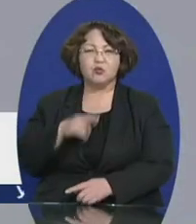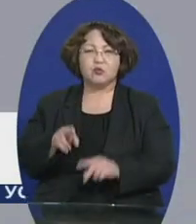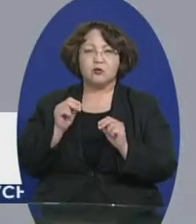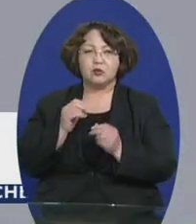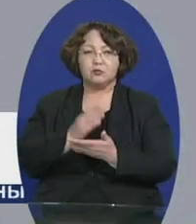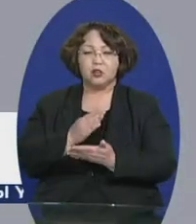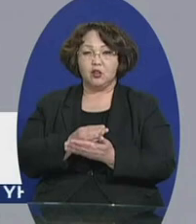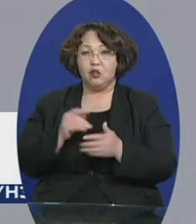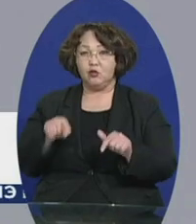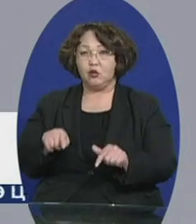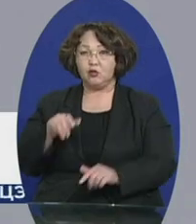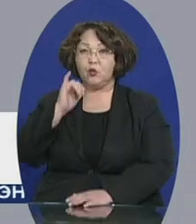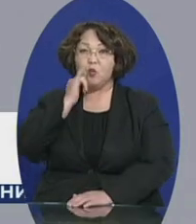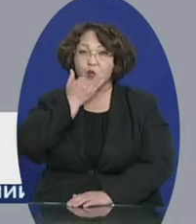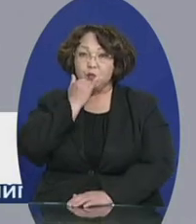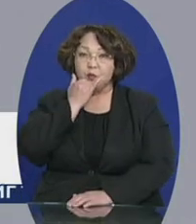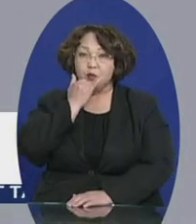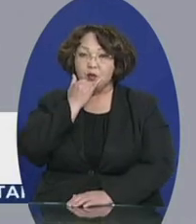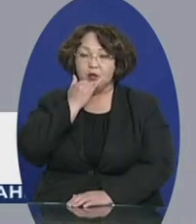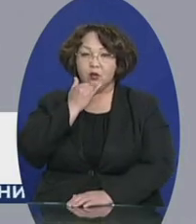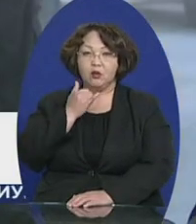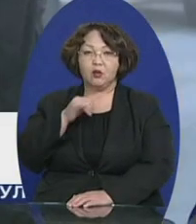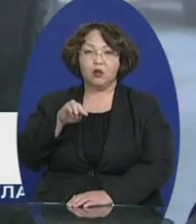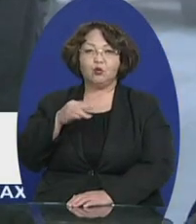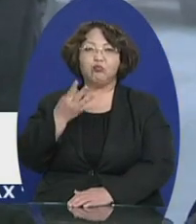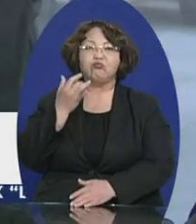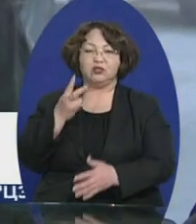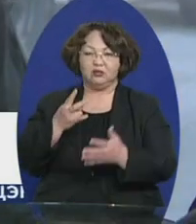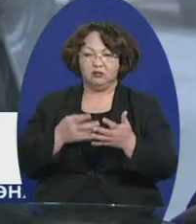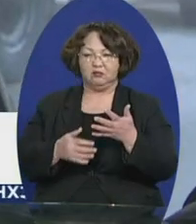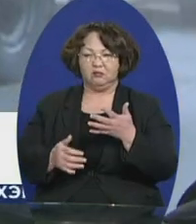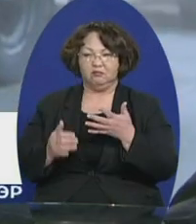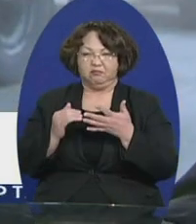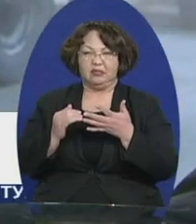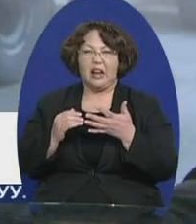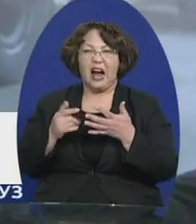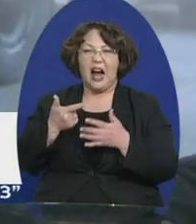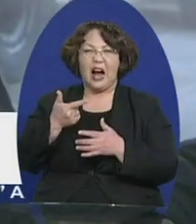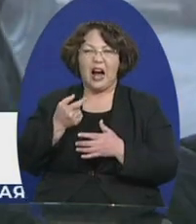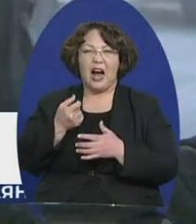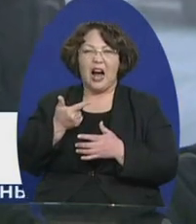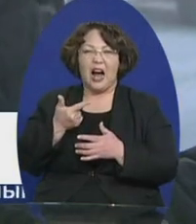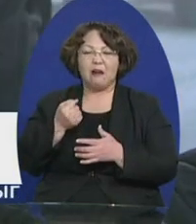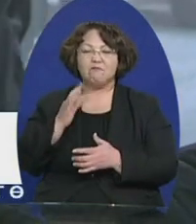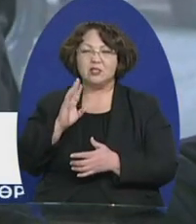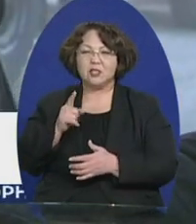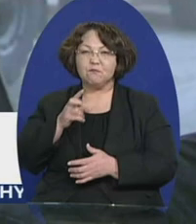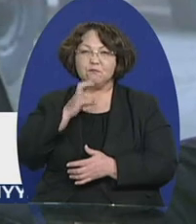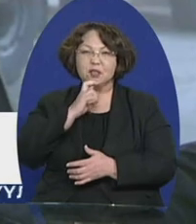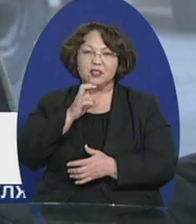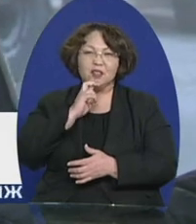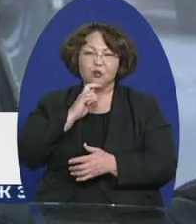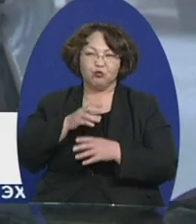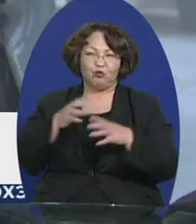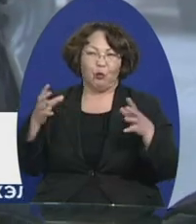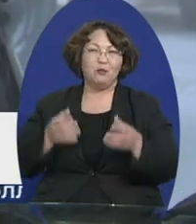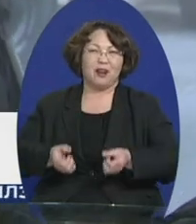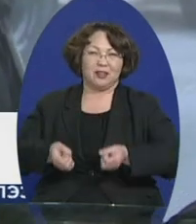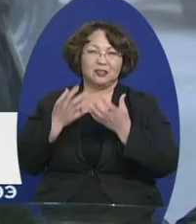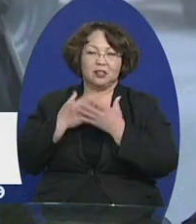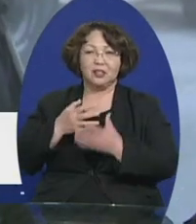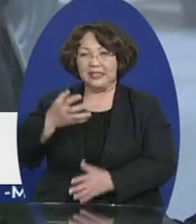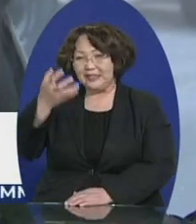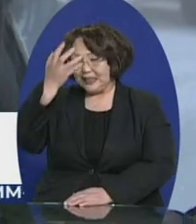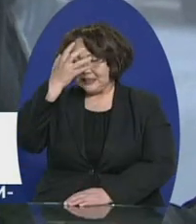байдлаар улбар шар түвшинд одоо гамшигын түвшинд шилжүүлсэн гэж ойлгож байна. За энэ нь өөрөө юу гэсэн үг вэ гэхээр засгийн газар,